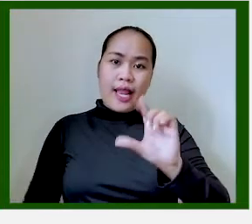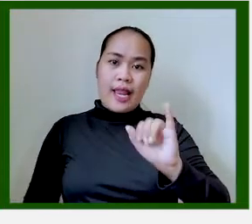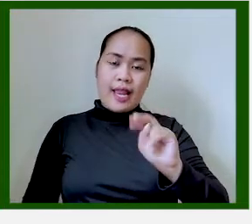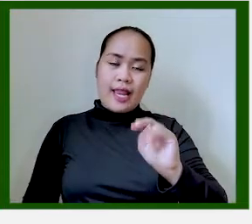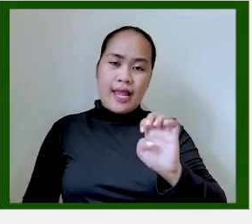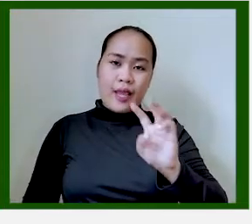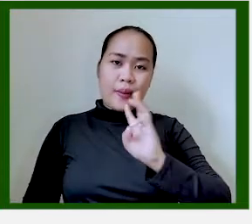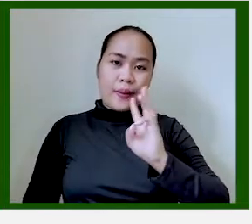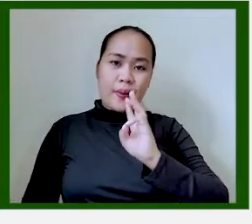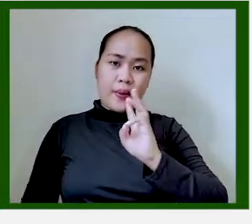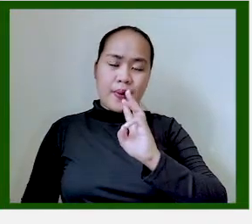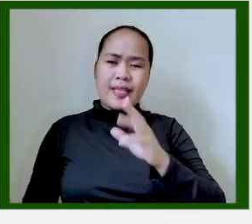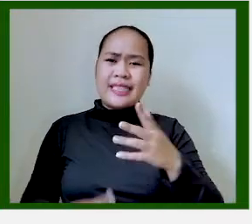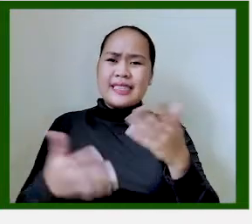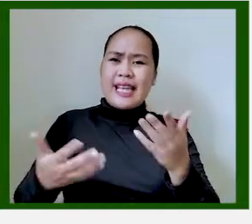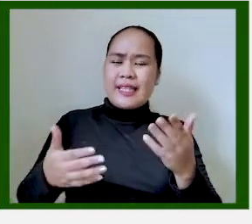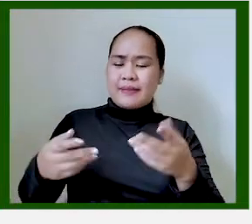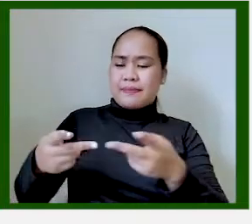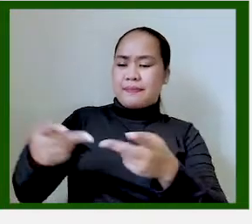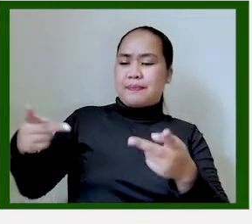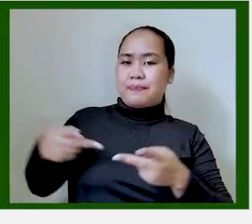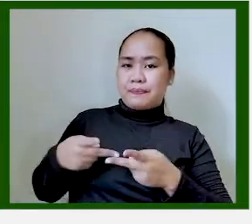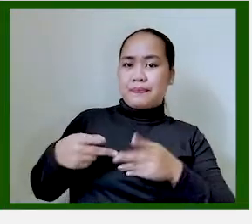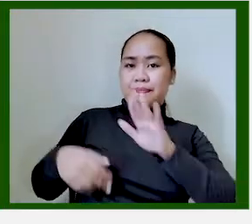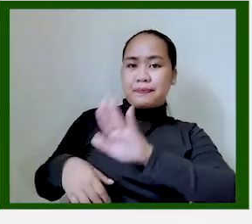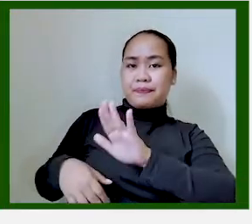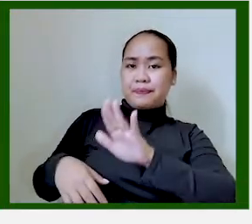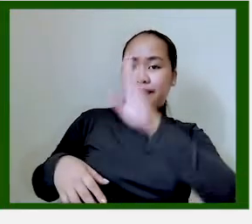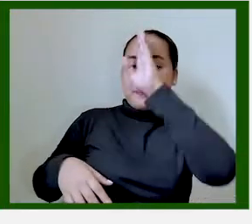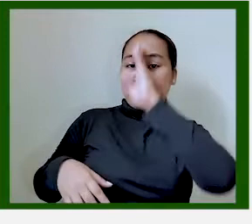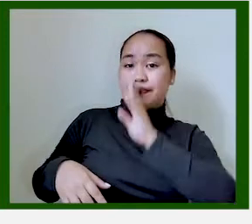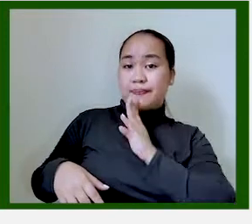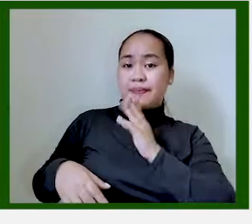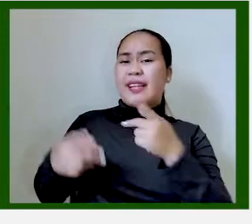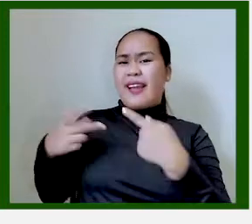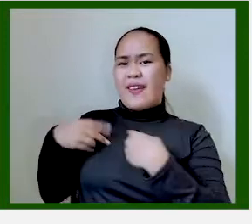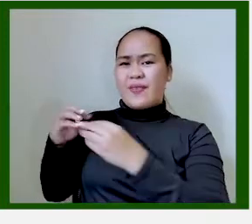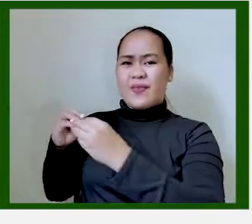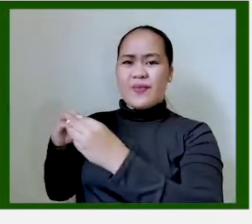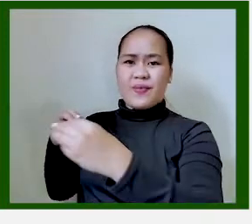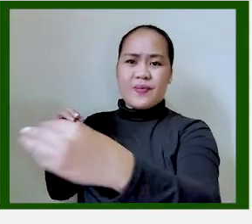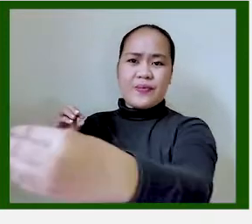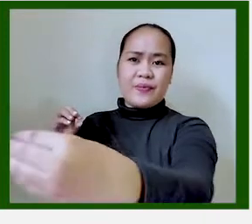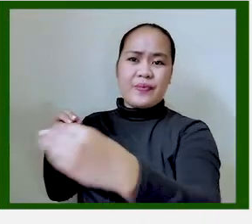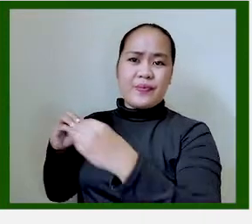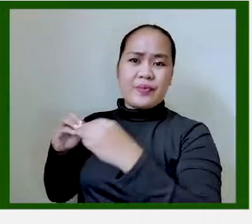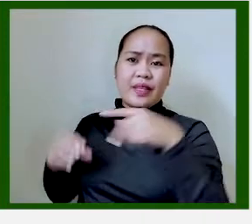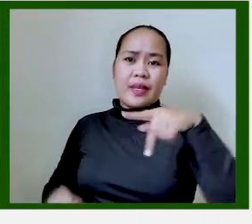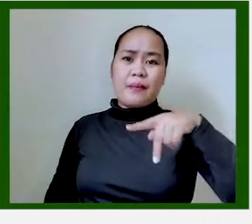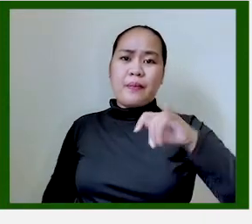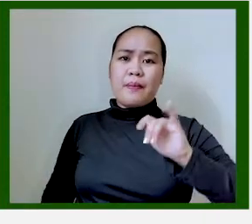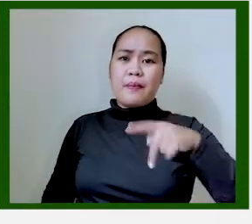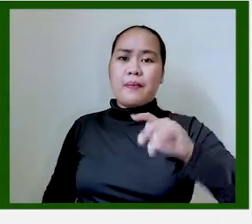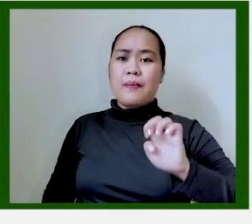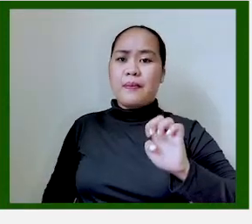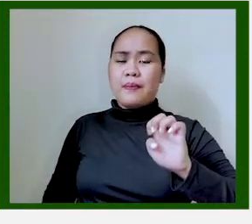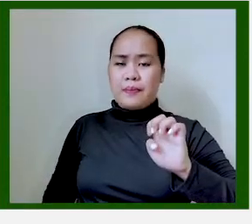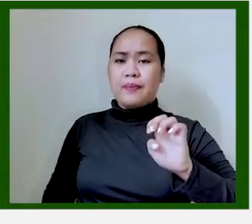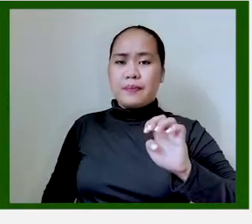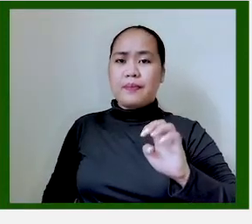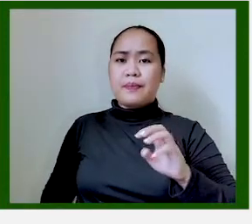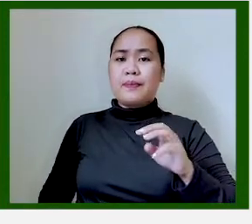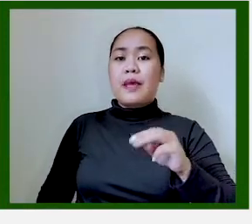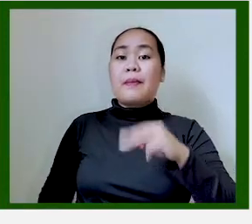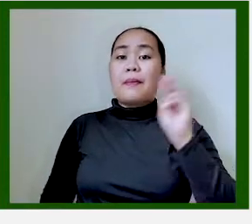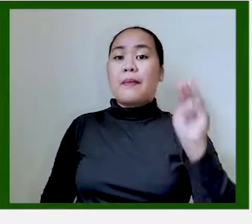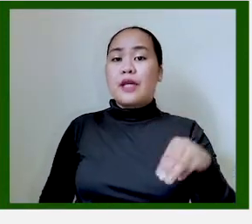ho kasi sa bahagi ng kalsada na nabitak, no, meron silang tubo doon, ang Manila Water, na yun ang nagpo-provide ng water supply